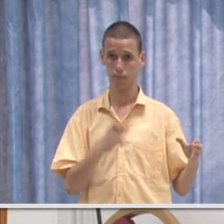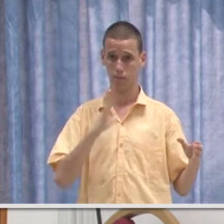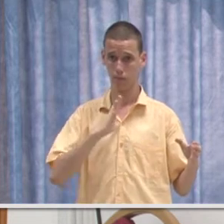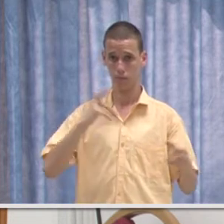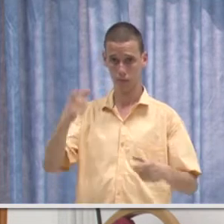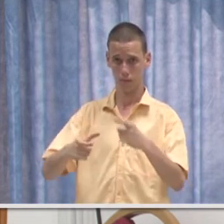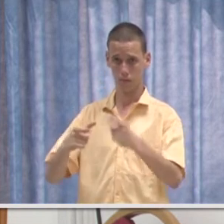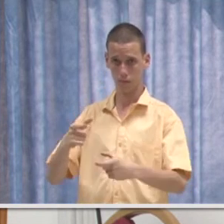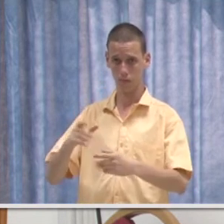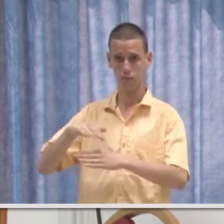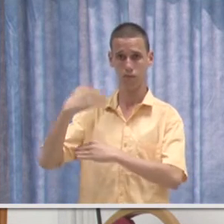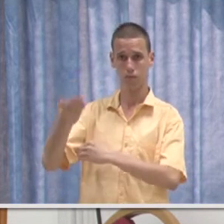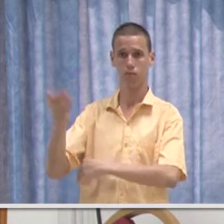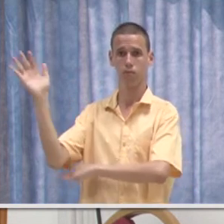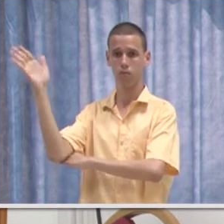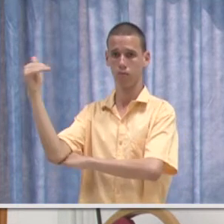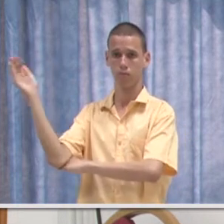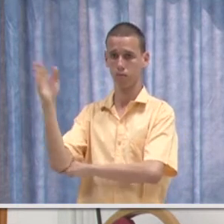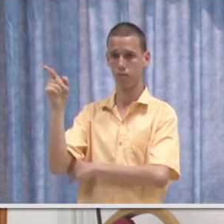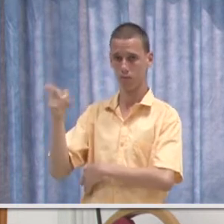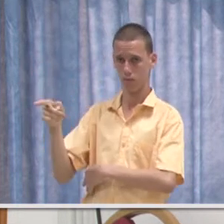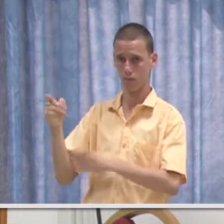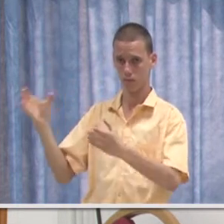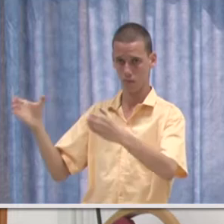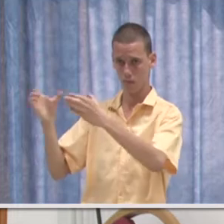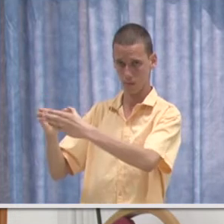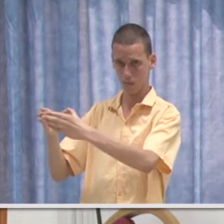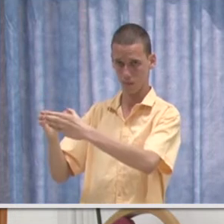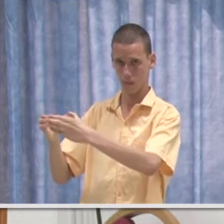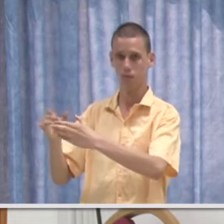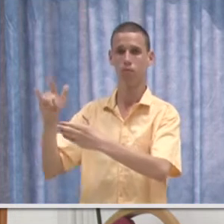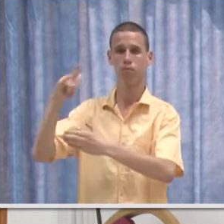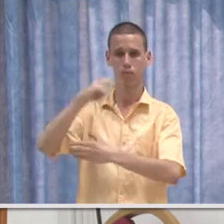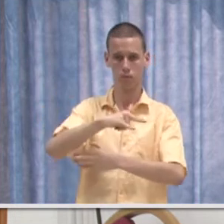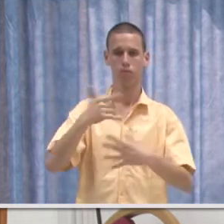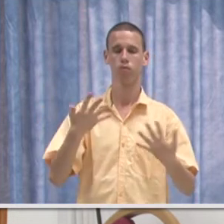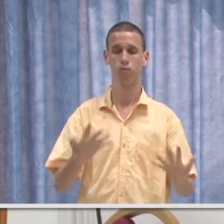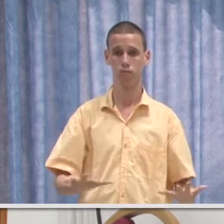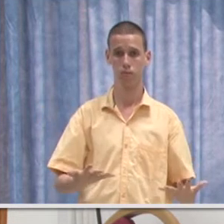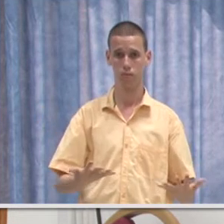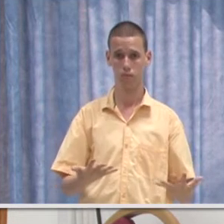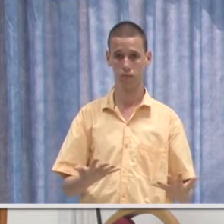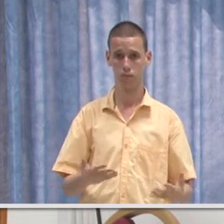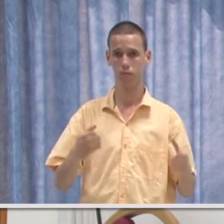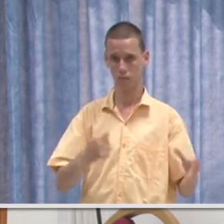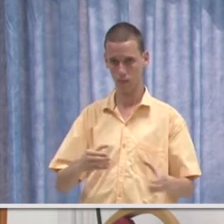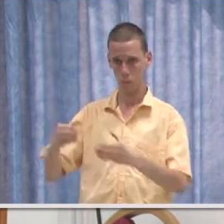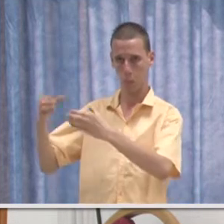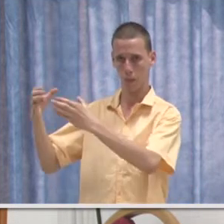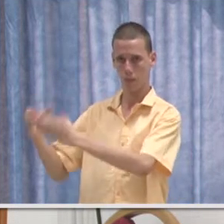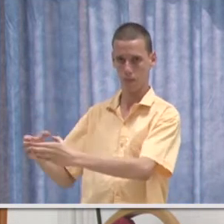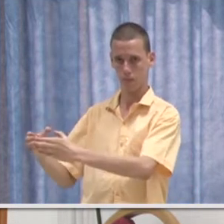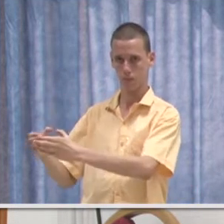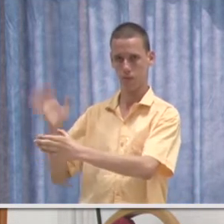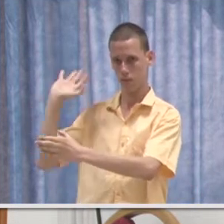patient à Chennai et après, nous tournons à Marie. So, sa mission est bien. Nous avons